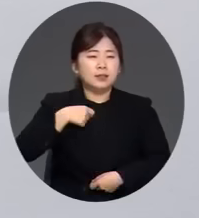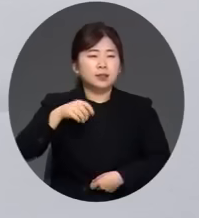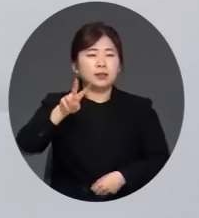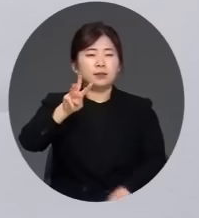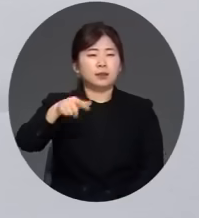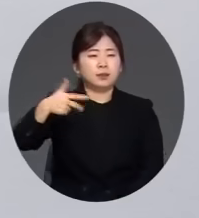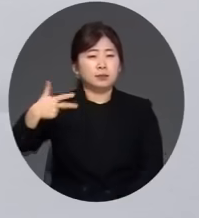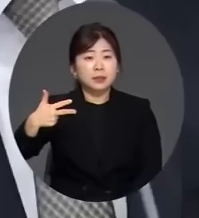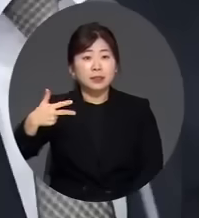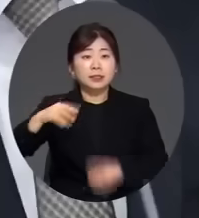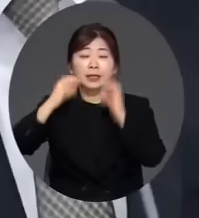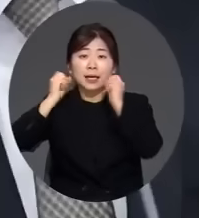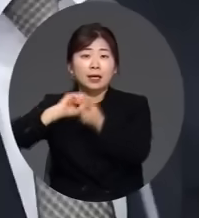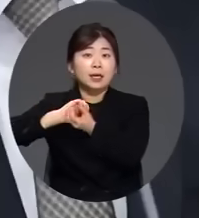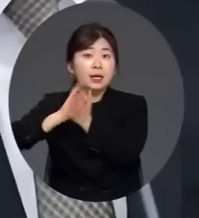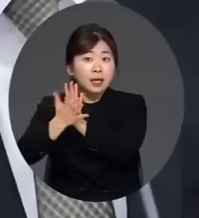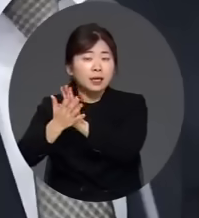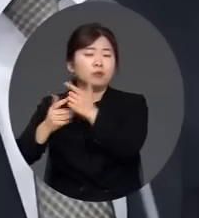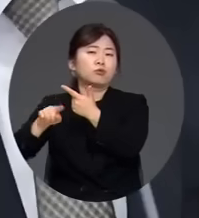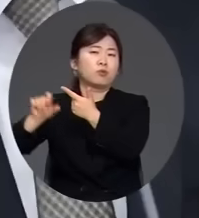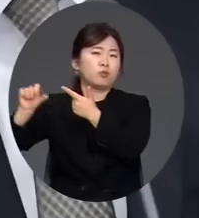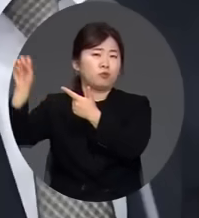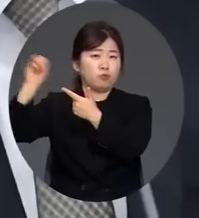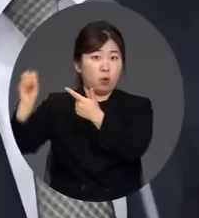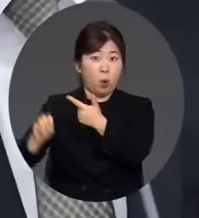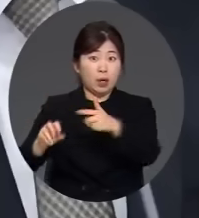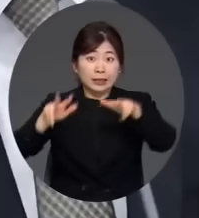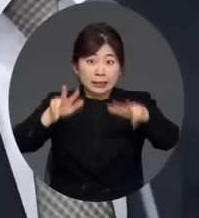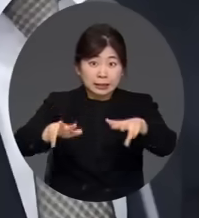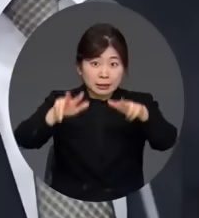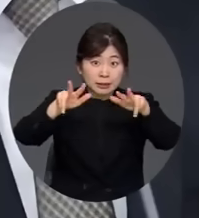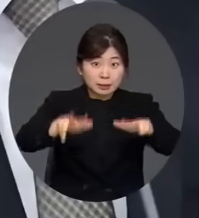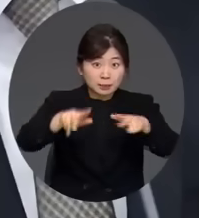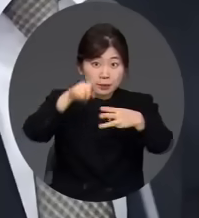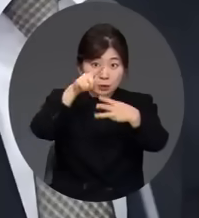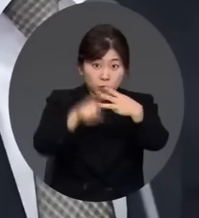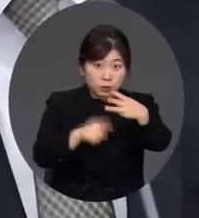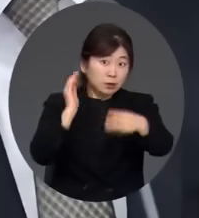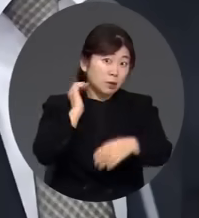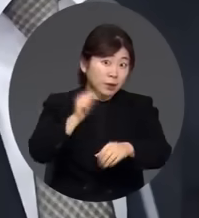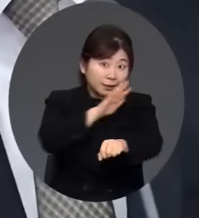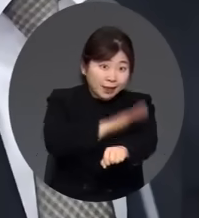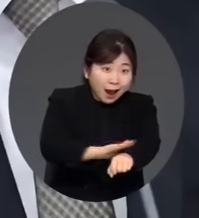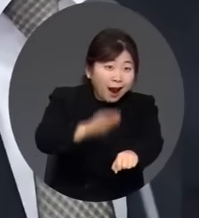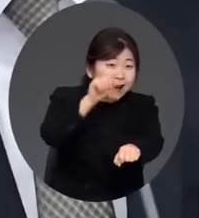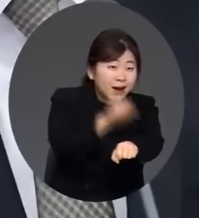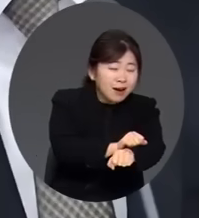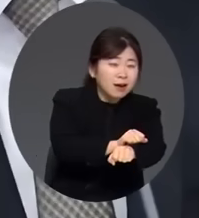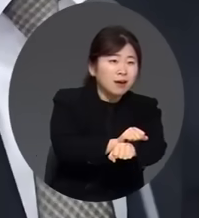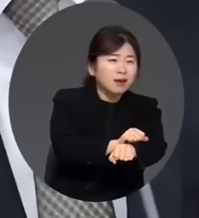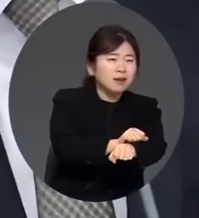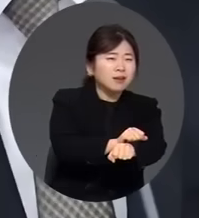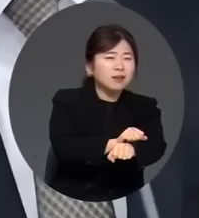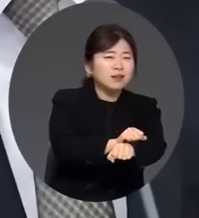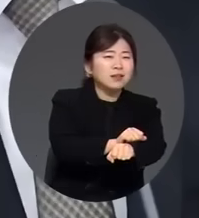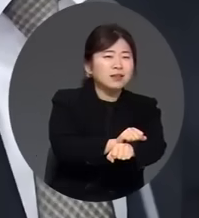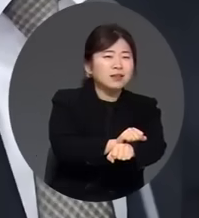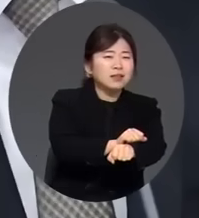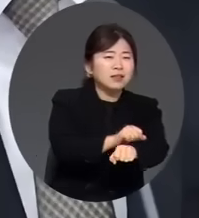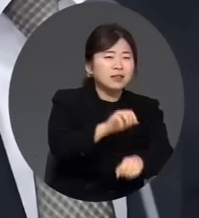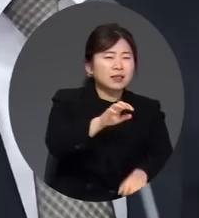등으로 나타났습니다 윤성열 정부의 국정운영은 긍정평가가 46.1% 부정평가가